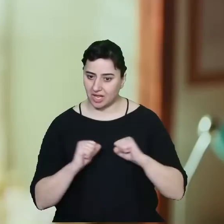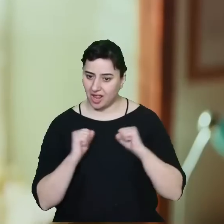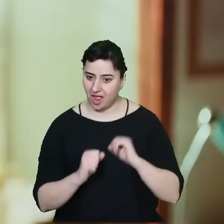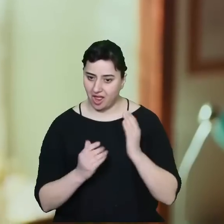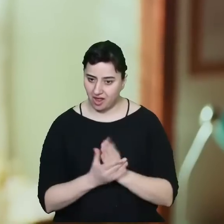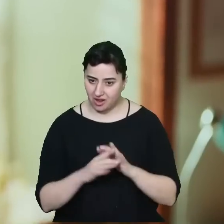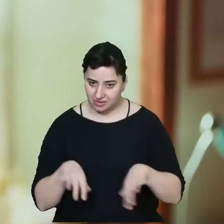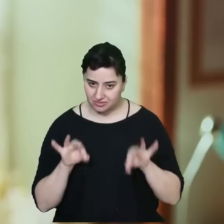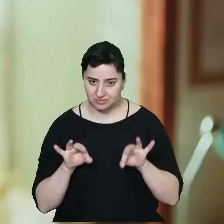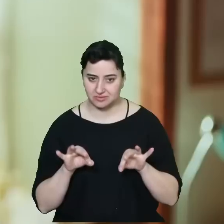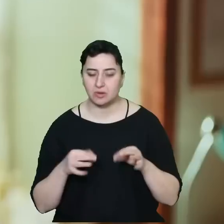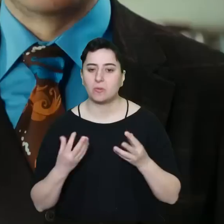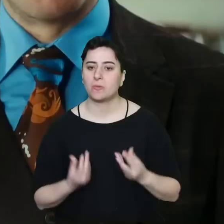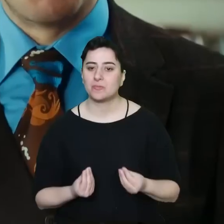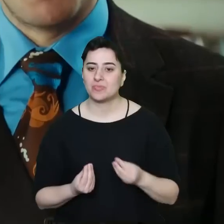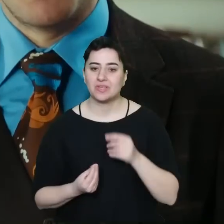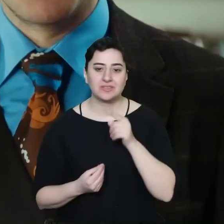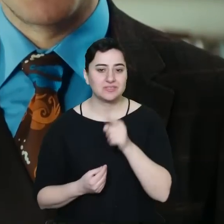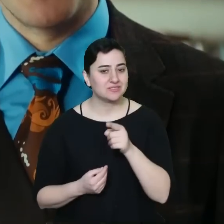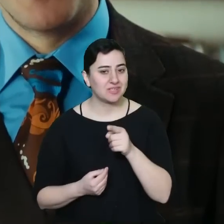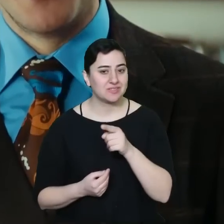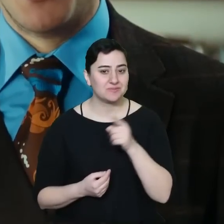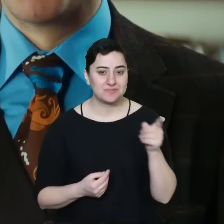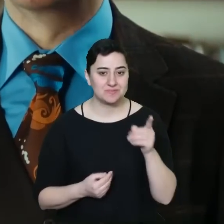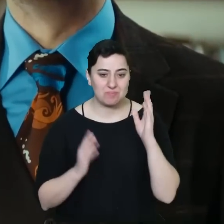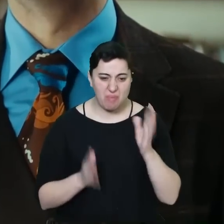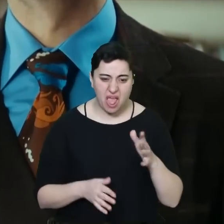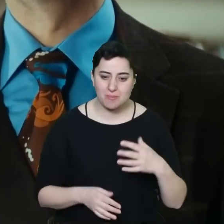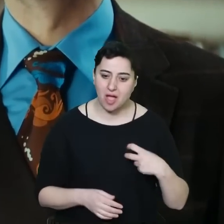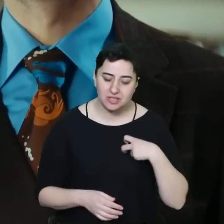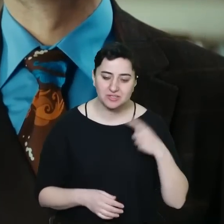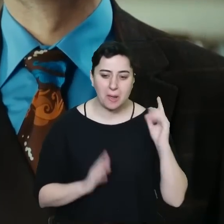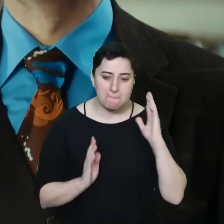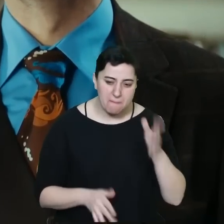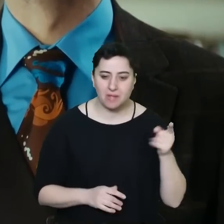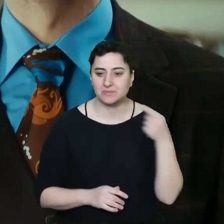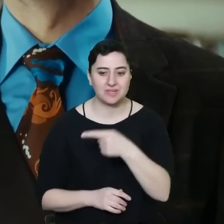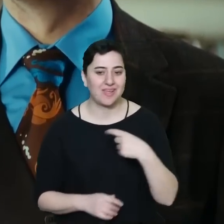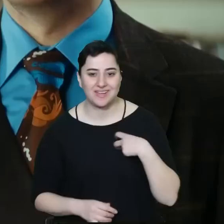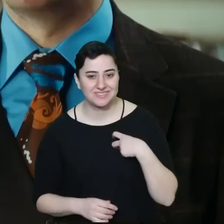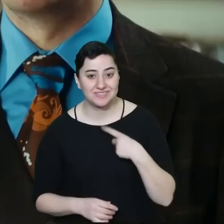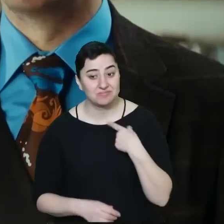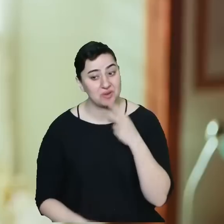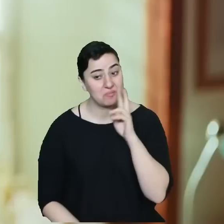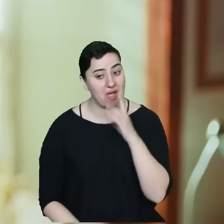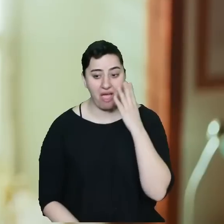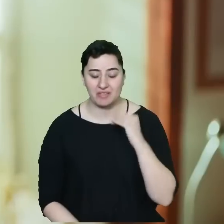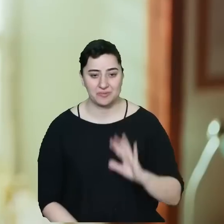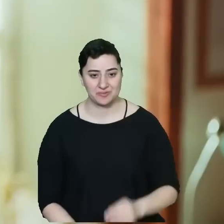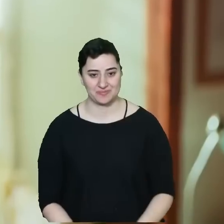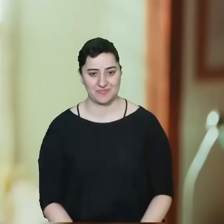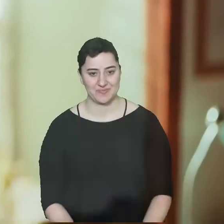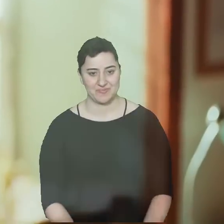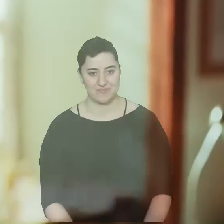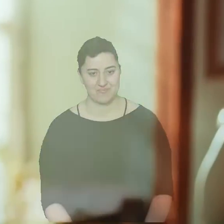çalışmışsın. Peki sen mi belaya aşıksın? Yoksa bela mı sana aşık? Ben de onu bilemedim.